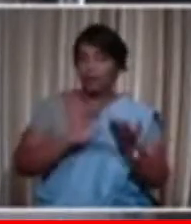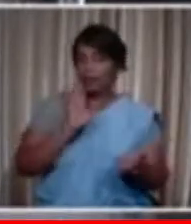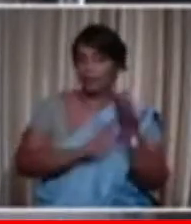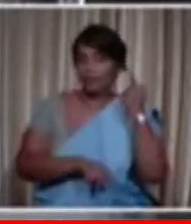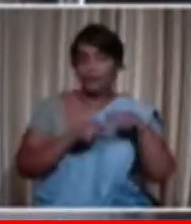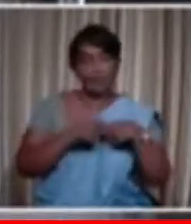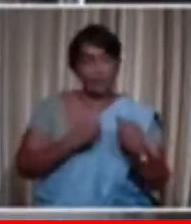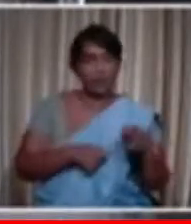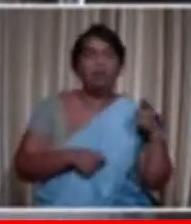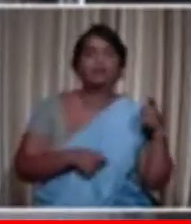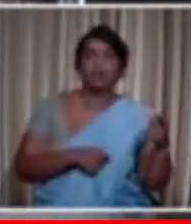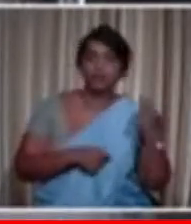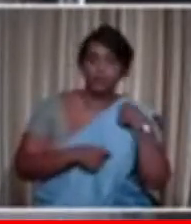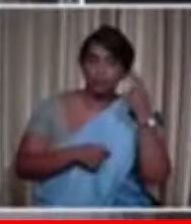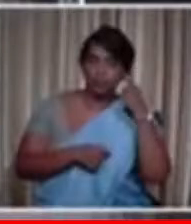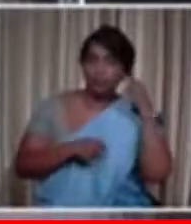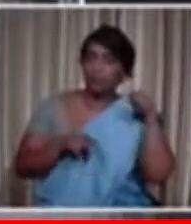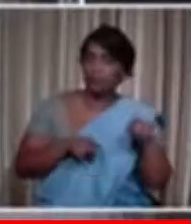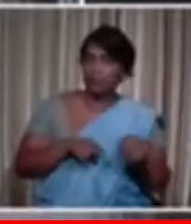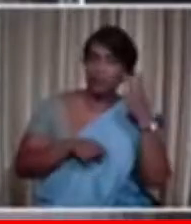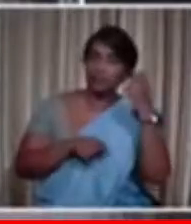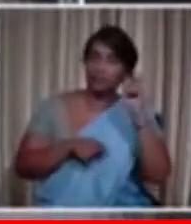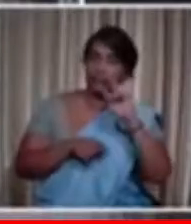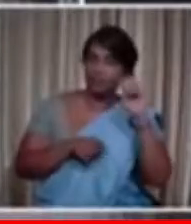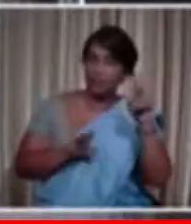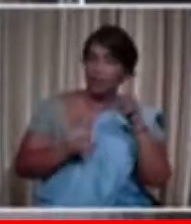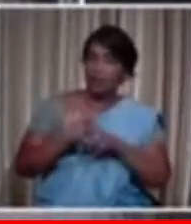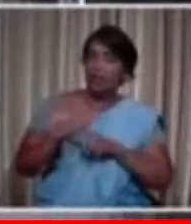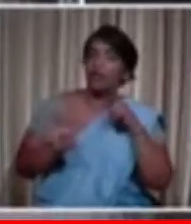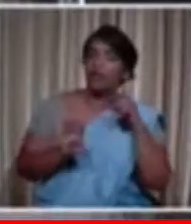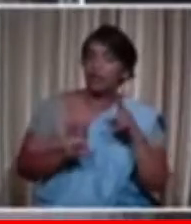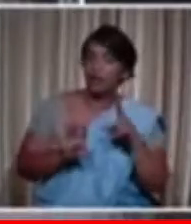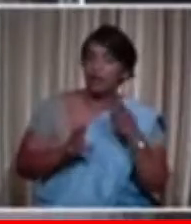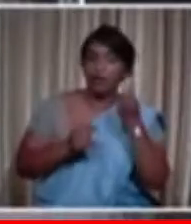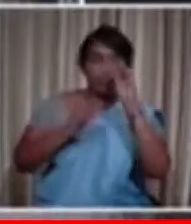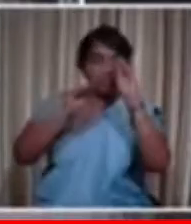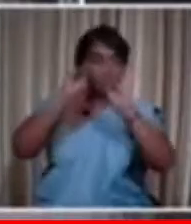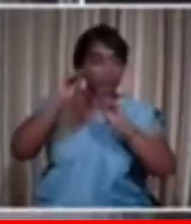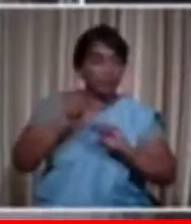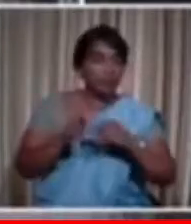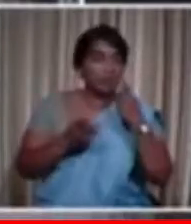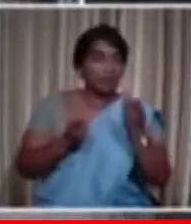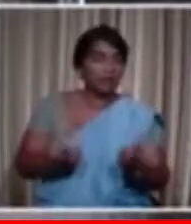තිබෙනවා ඔබතුමා දන්නවා මේ 2022 අවුරුද්දේ අයවැය හිගය